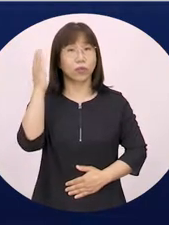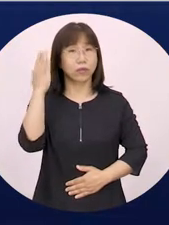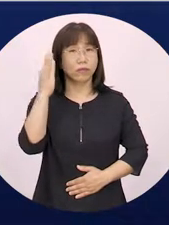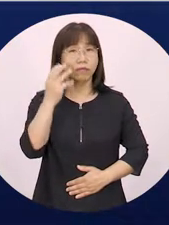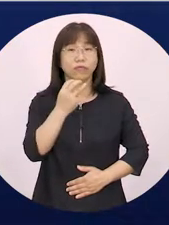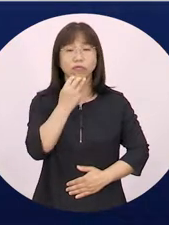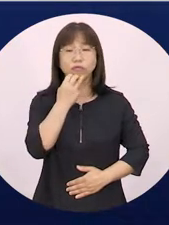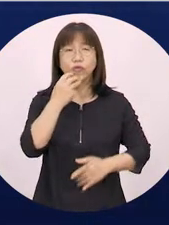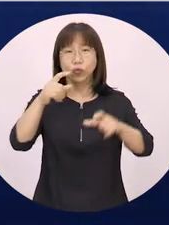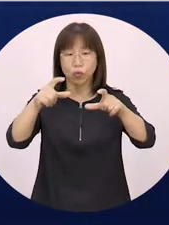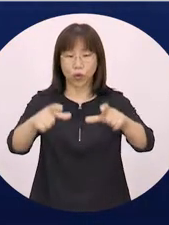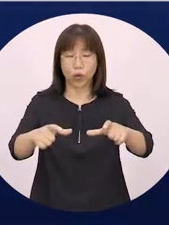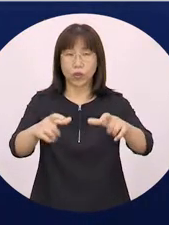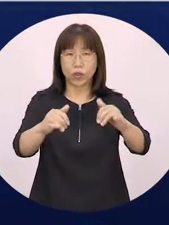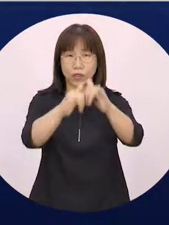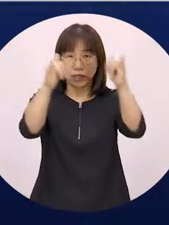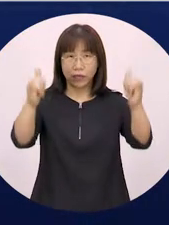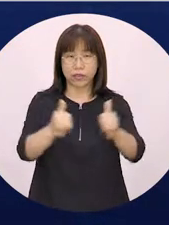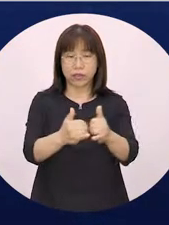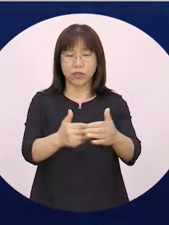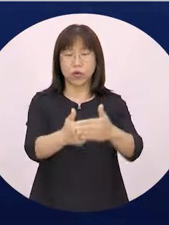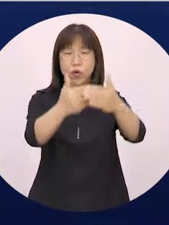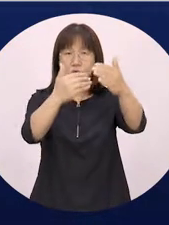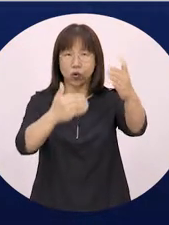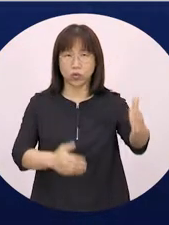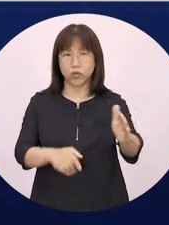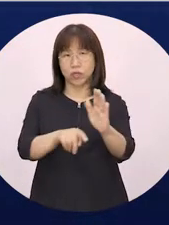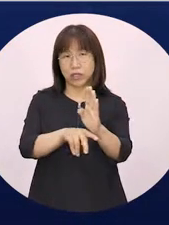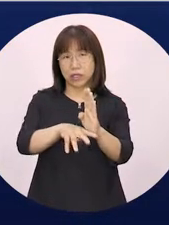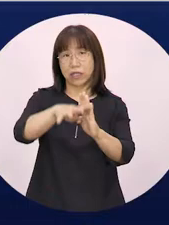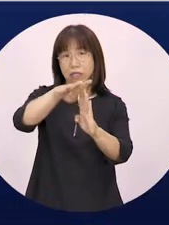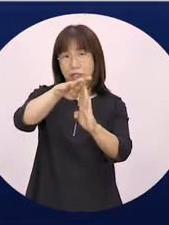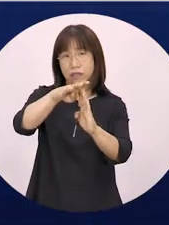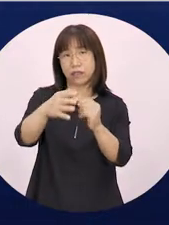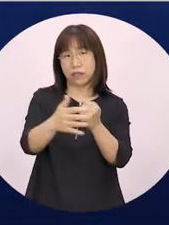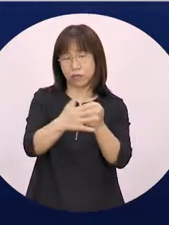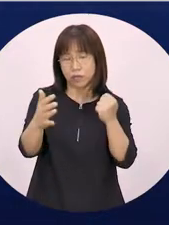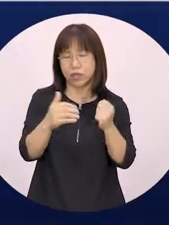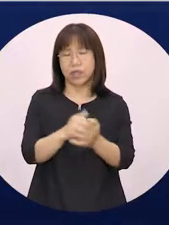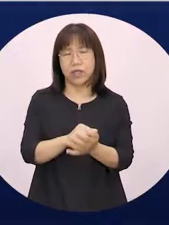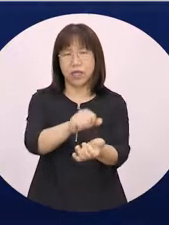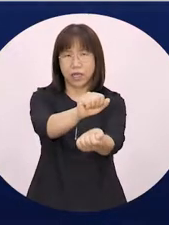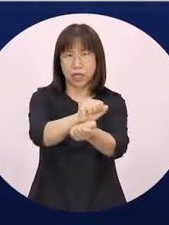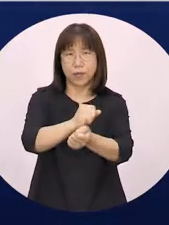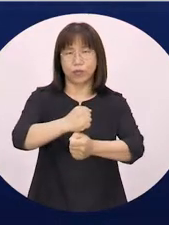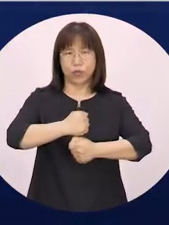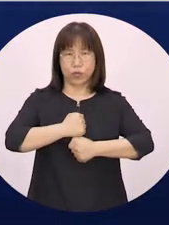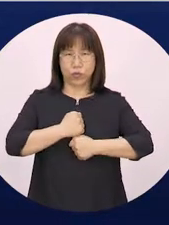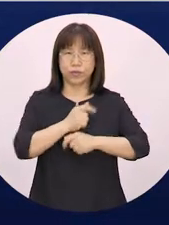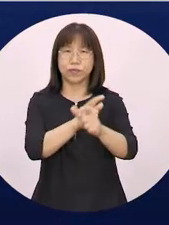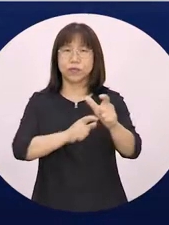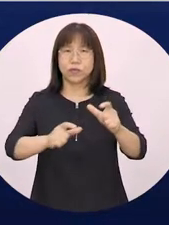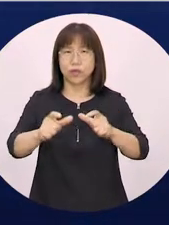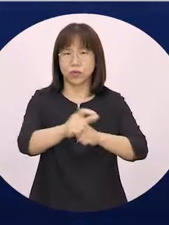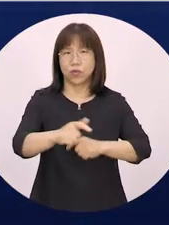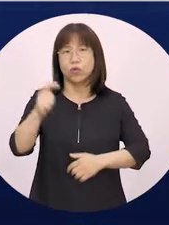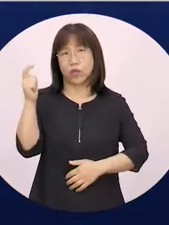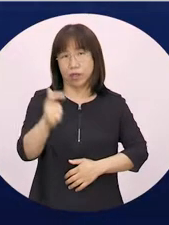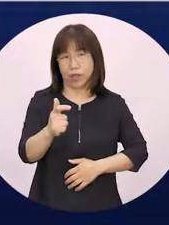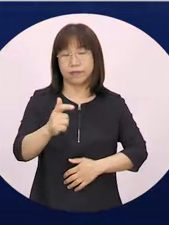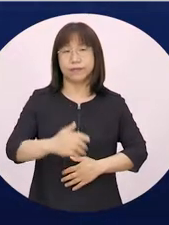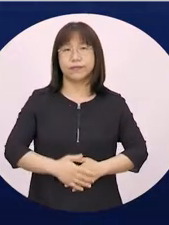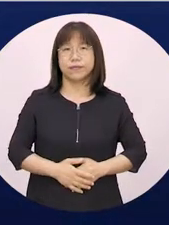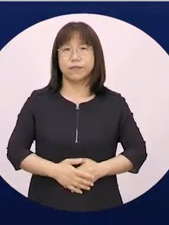최근 수도권 의 사회적 거리두기 4 단기가 시작되면서 방역에 대한 중요성이 한층 더 강화되고 있는데요